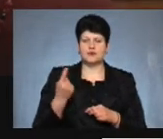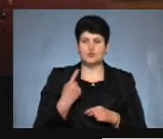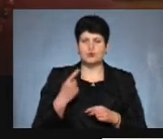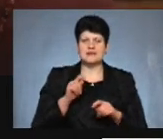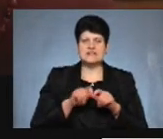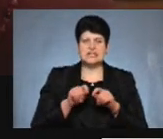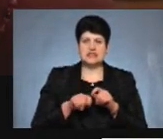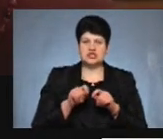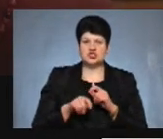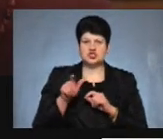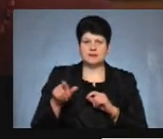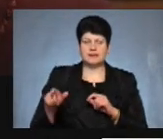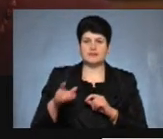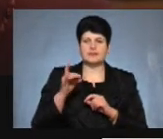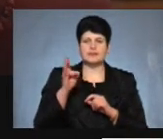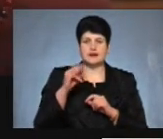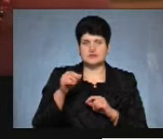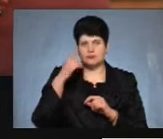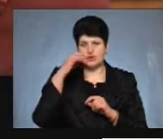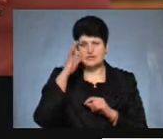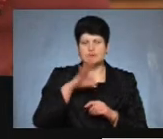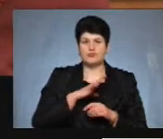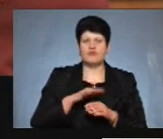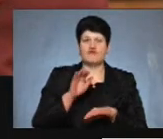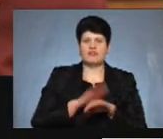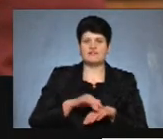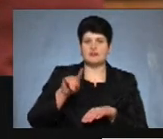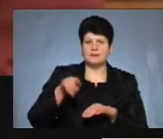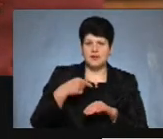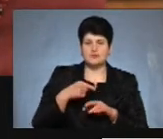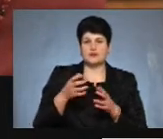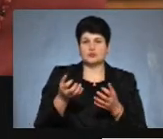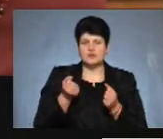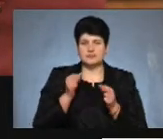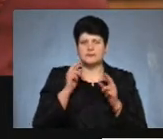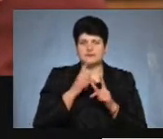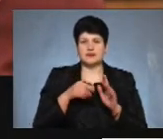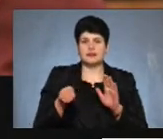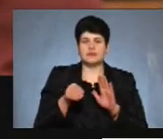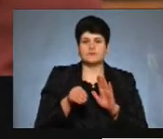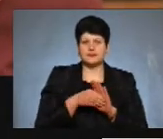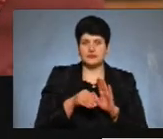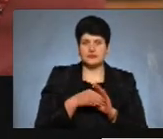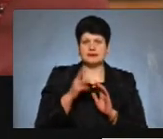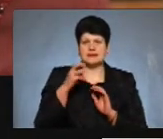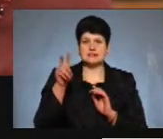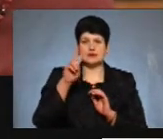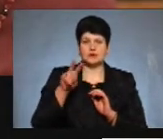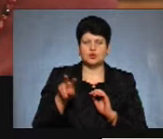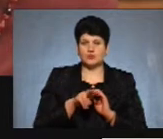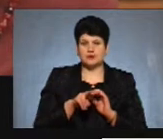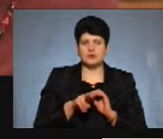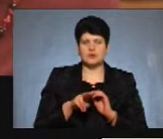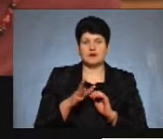слідчими Нацполіції задокументовано факт вимагання та одержання неправомірної вигоди у розмірі 300 доларів США агентом